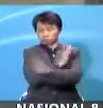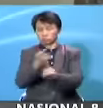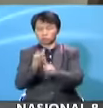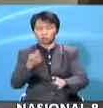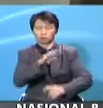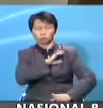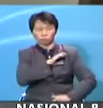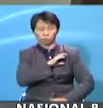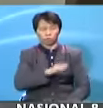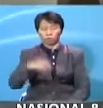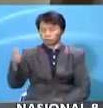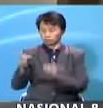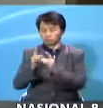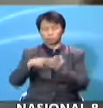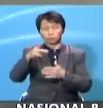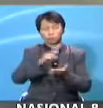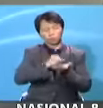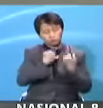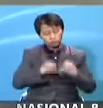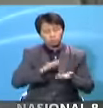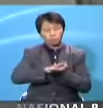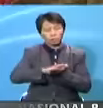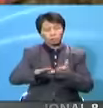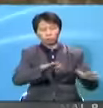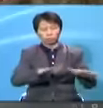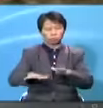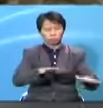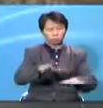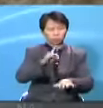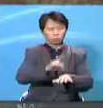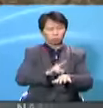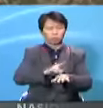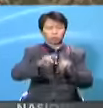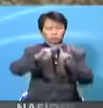Beliau ditemui melancarkan projek Jiwa Murni mangsa-mangsa gempa bumi di Kundasang Ranau.